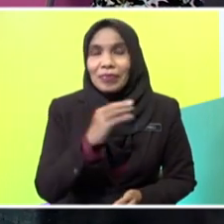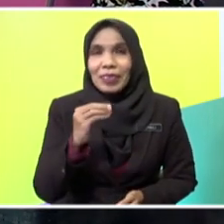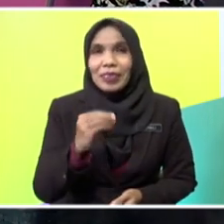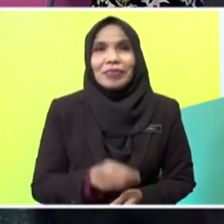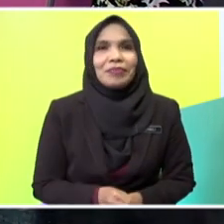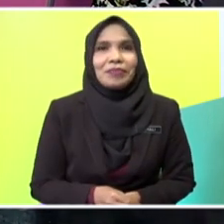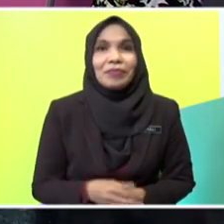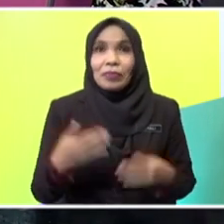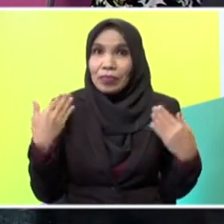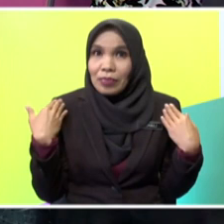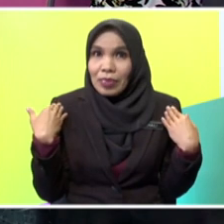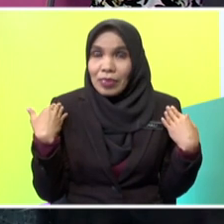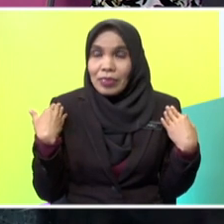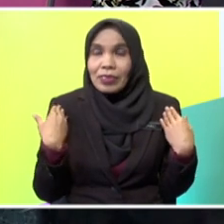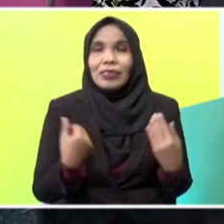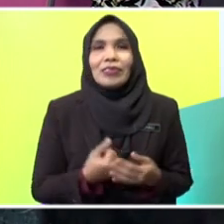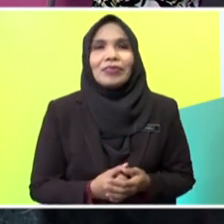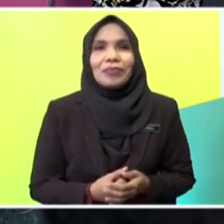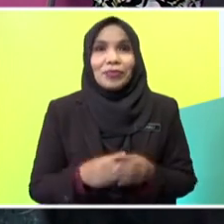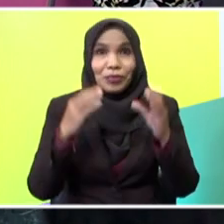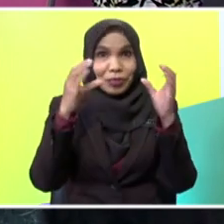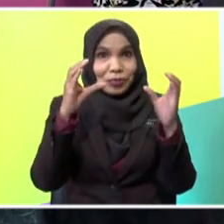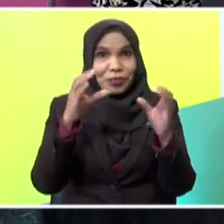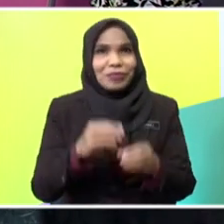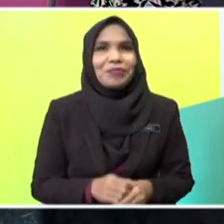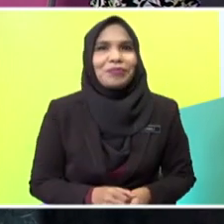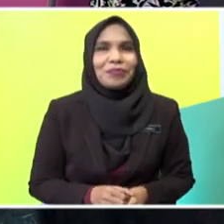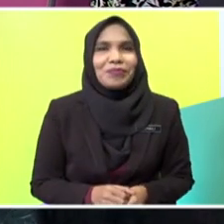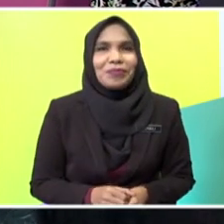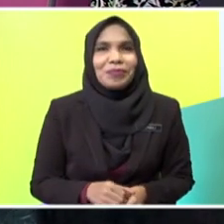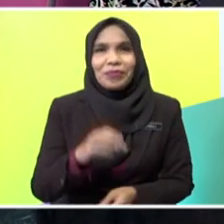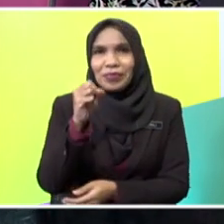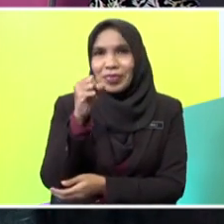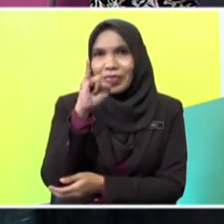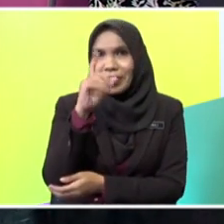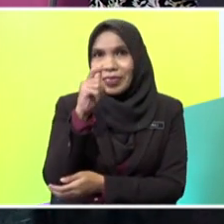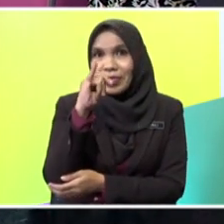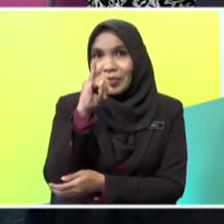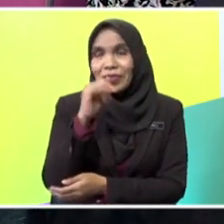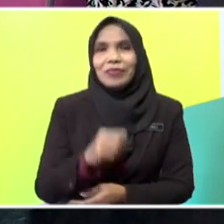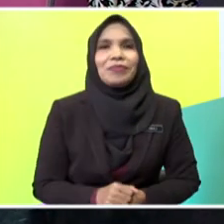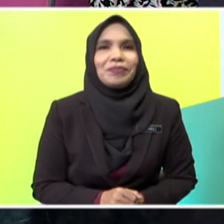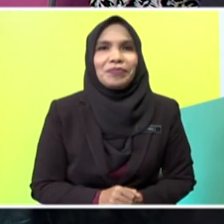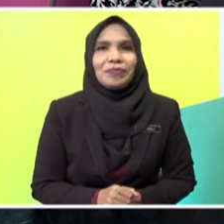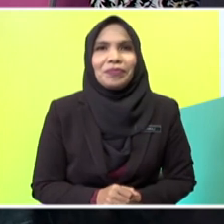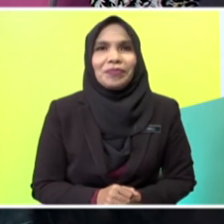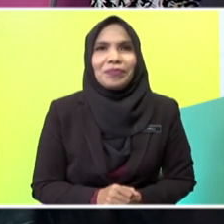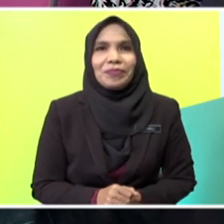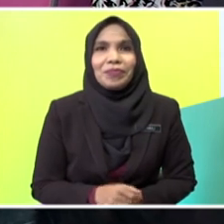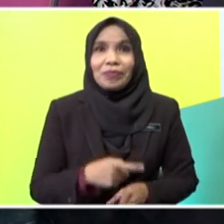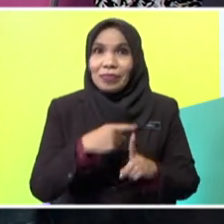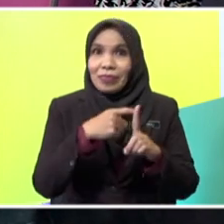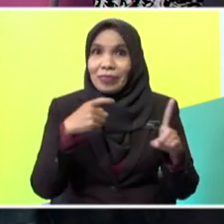yang menjadi suara Aminah tadi tu. Ini dia, Cikgu Siti Natrah Idris, Guru Pendidikan Khas Sekolah